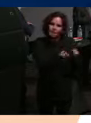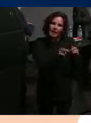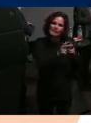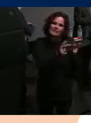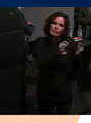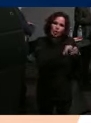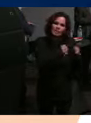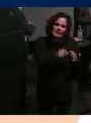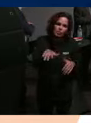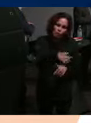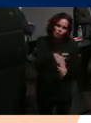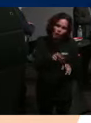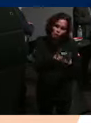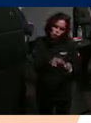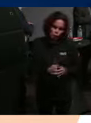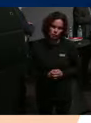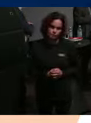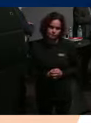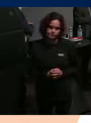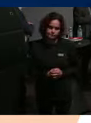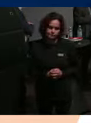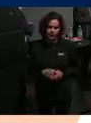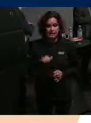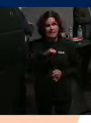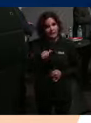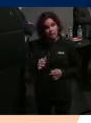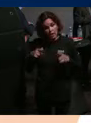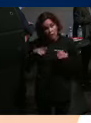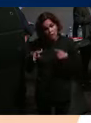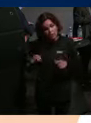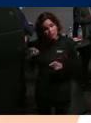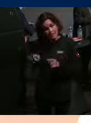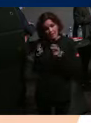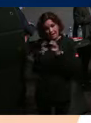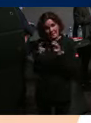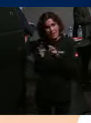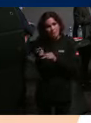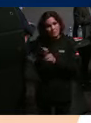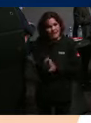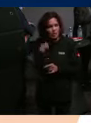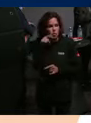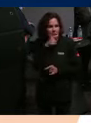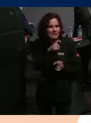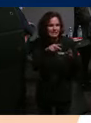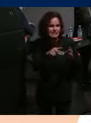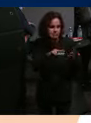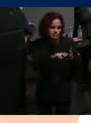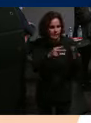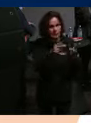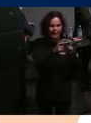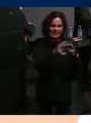energipolitikk nasjonalt. For det klart at hvis vi skal lykkes med denne energiomstillingen I et komplekst norsk energisystem, så må vi